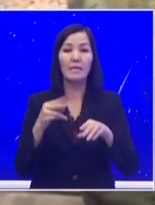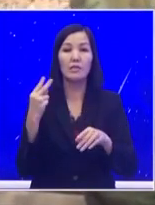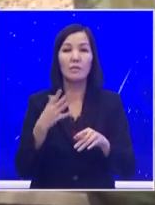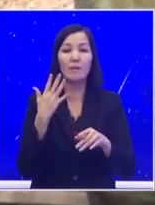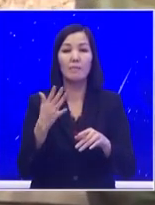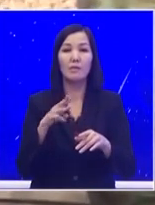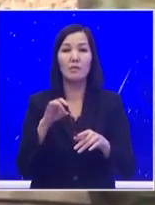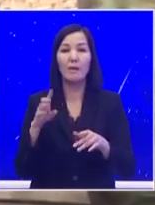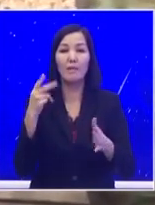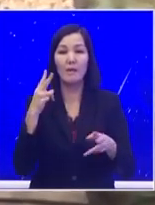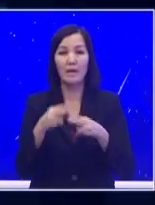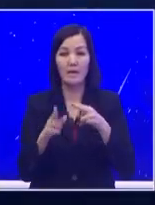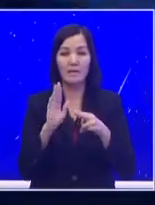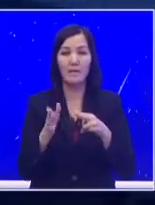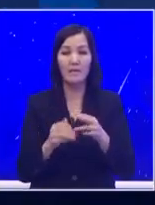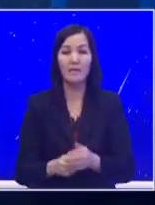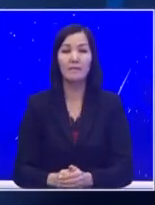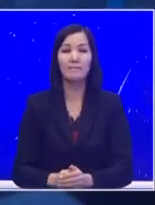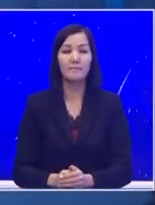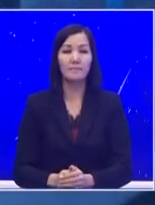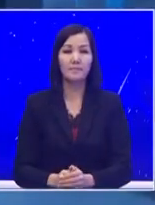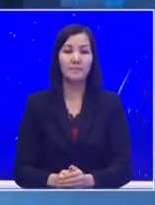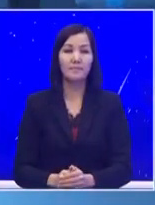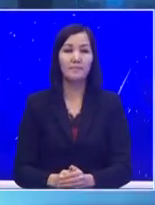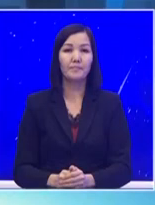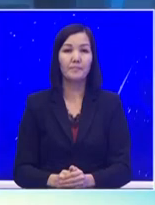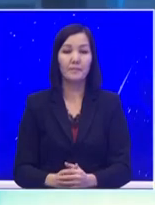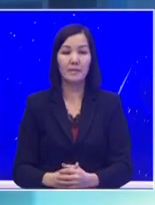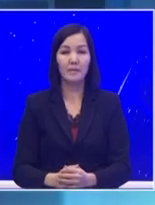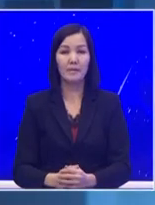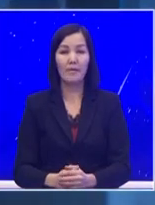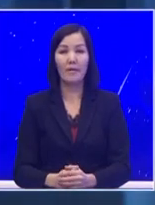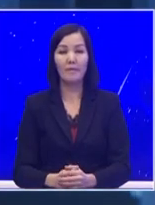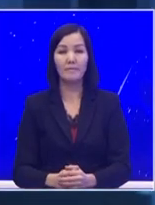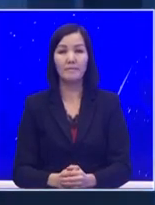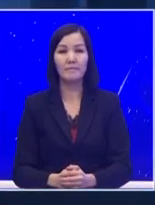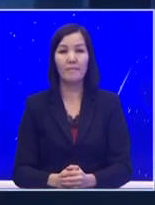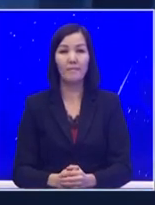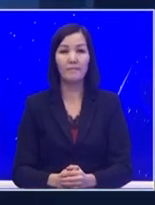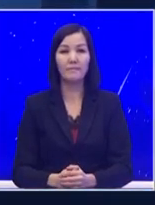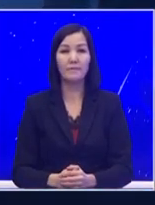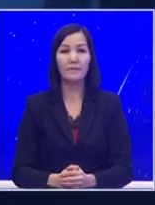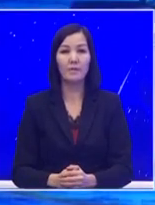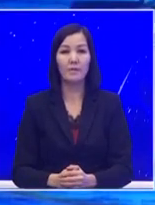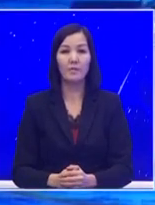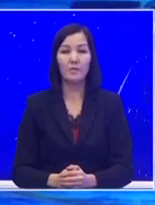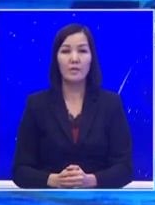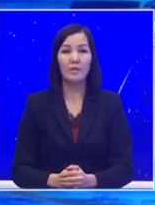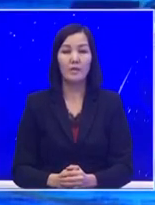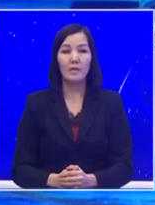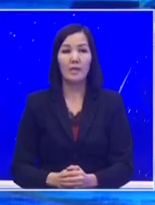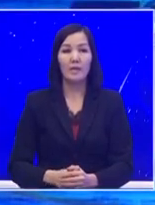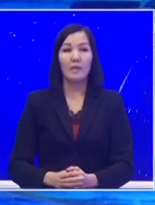25 мамырда аяқталады. Қамшат Мұхамеджан, Жасұлан Шымкенже, Жетісу арнасы, Талдықорған.